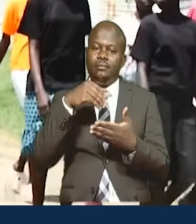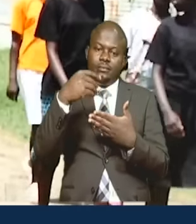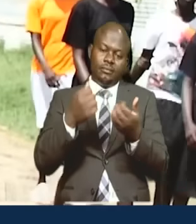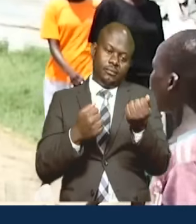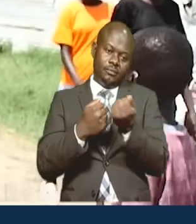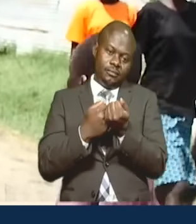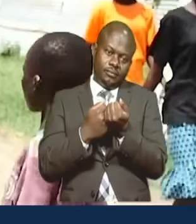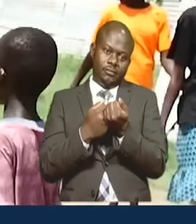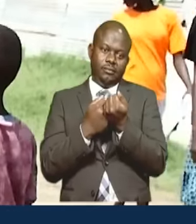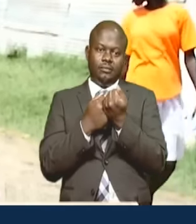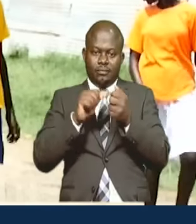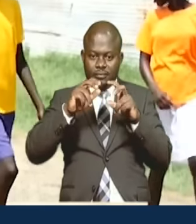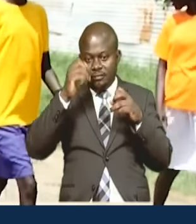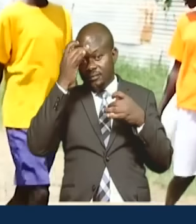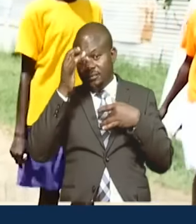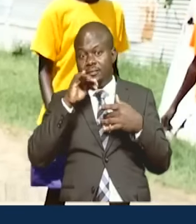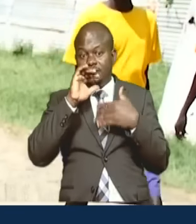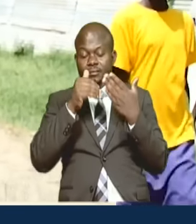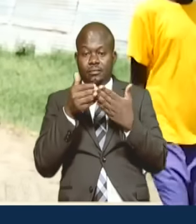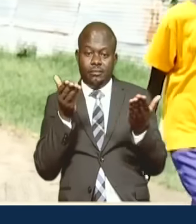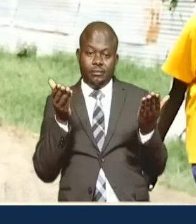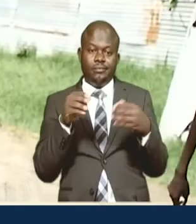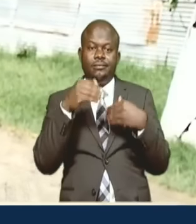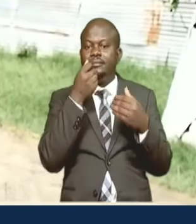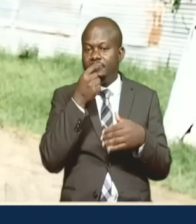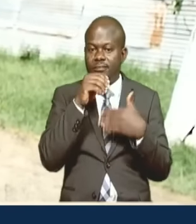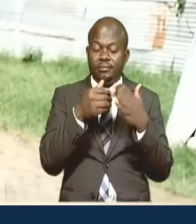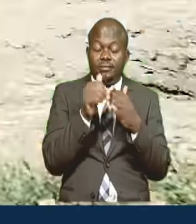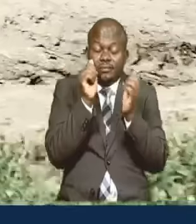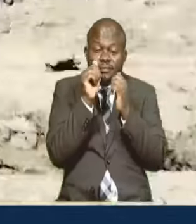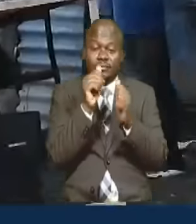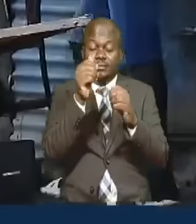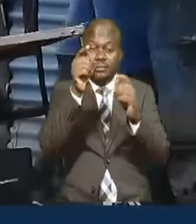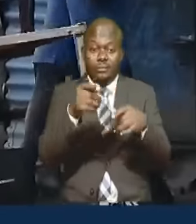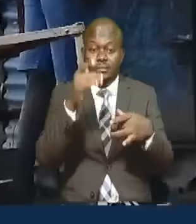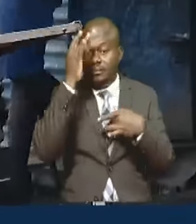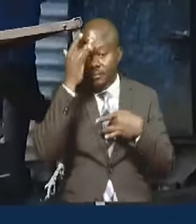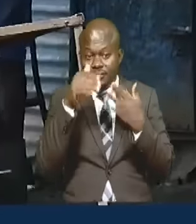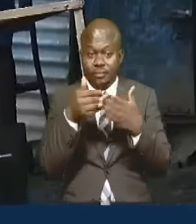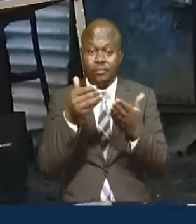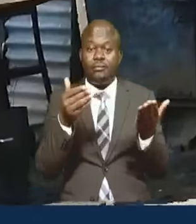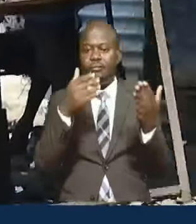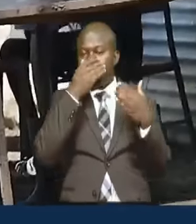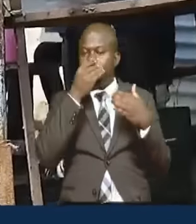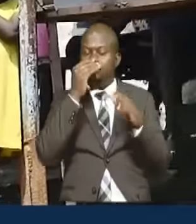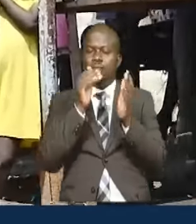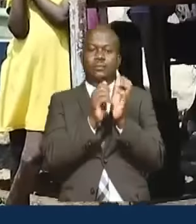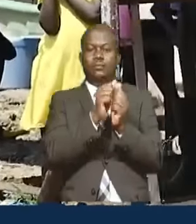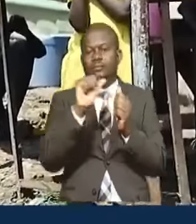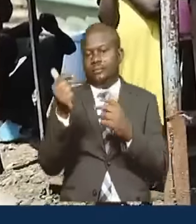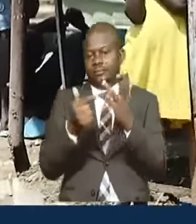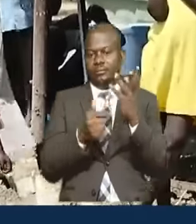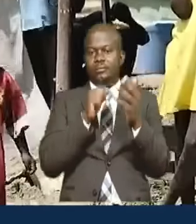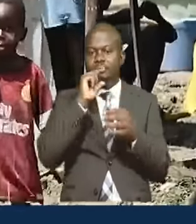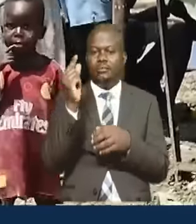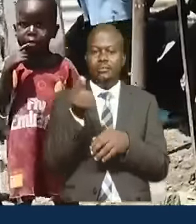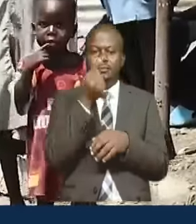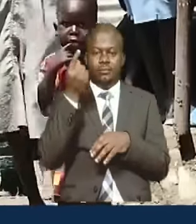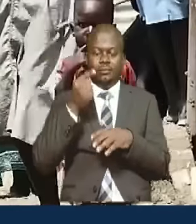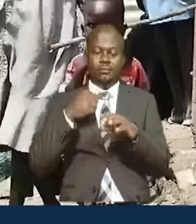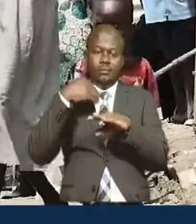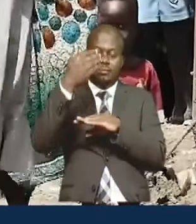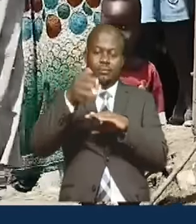zibavura, zibasuzuma indwara zitandura, zibaha imiti ya malariya abo zisanze bayirwaye, imiti y'ibicurane n'ibindi bitandukanye. Si ibyo gusa rero, twaje no